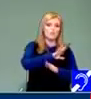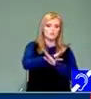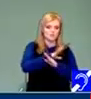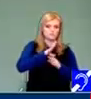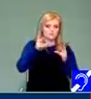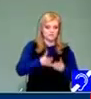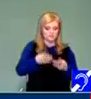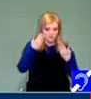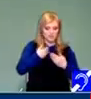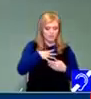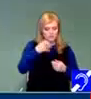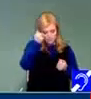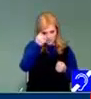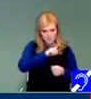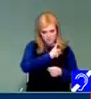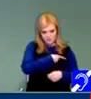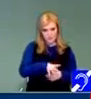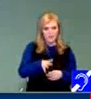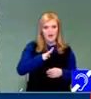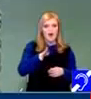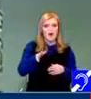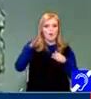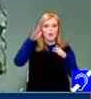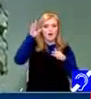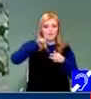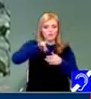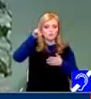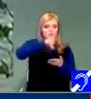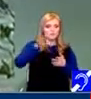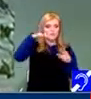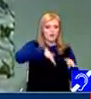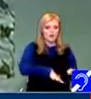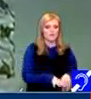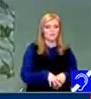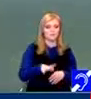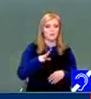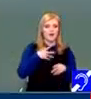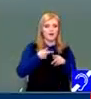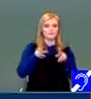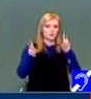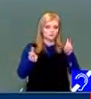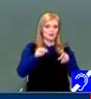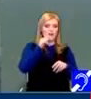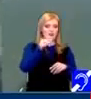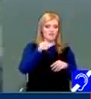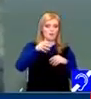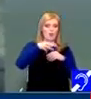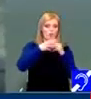suferite. Aeronava a căzut în mare, la un kilometru de pista de aterizare. Aparatul era un F-18, o variantă mai